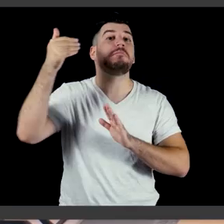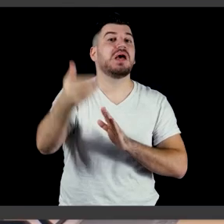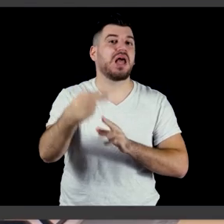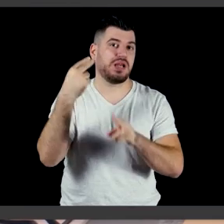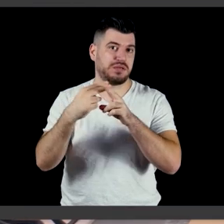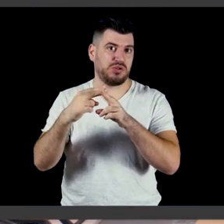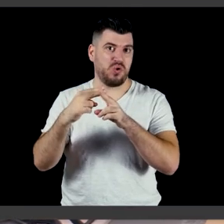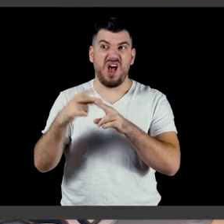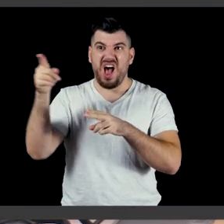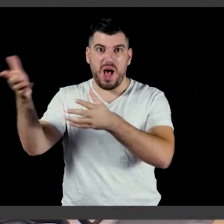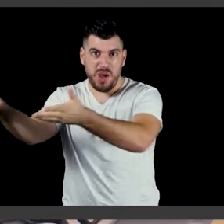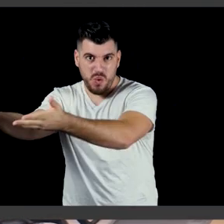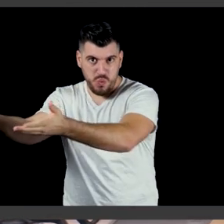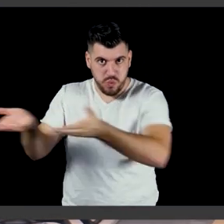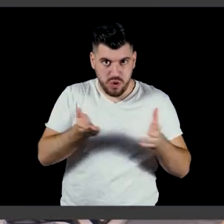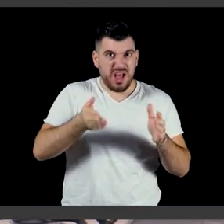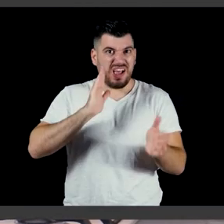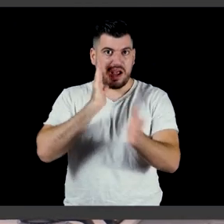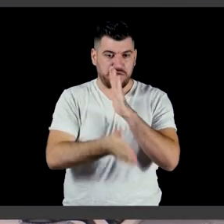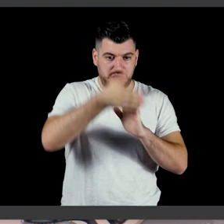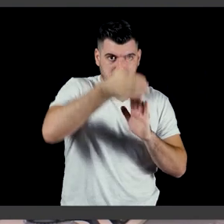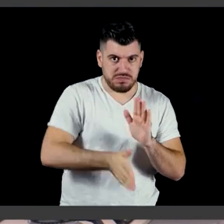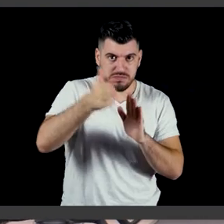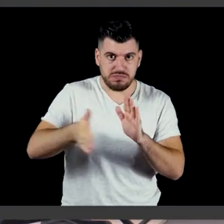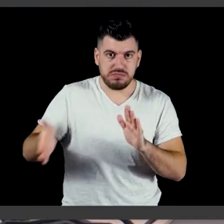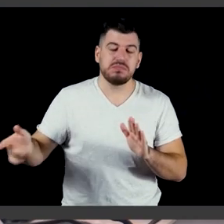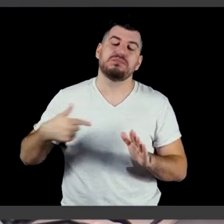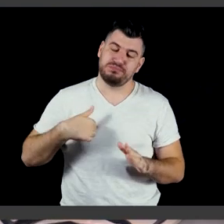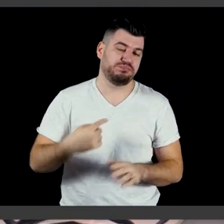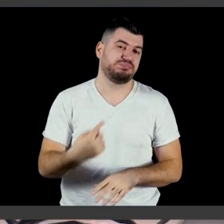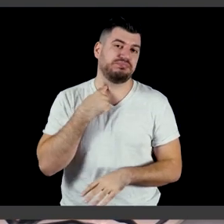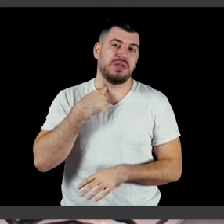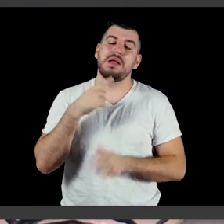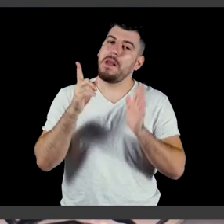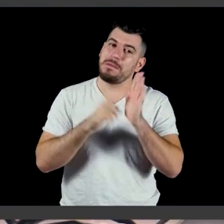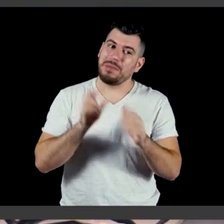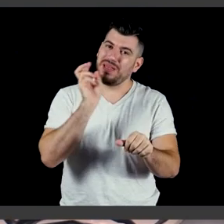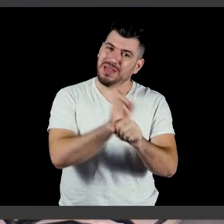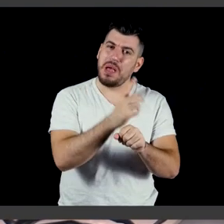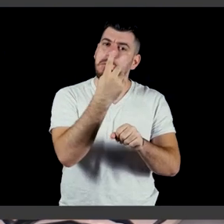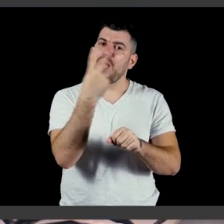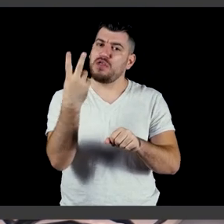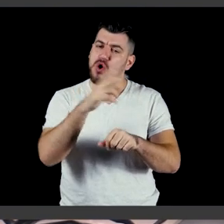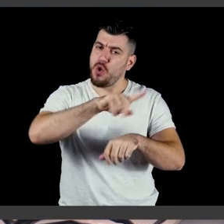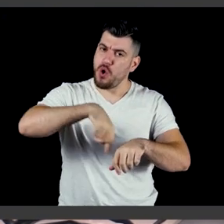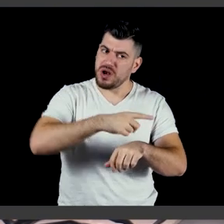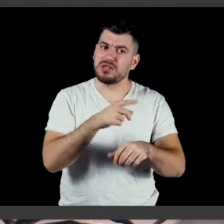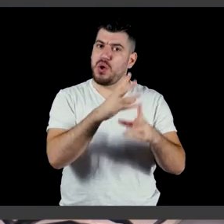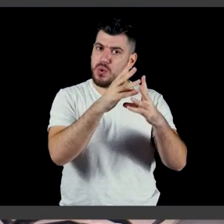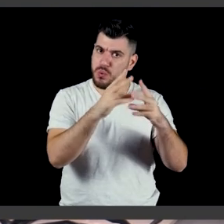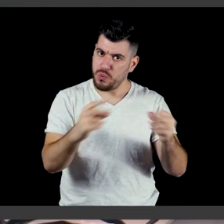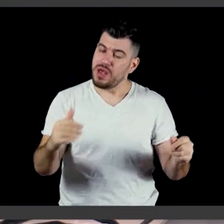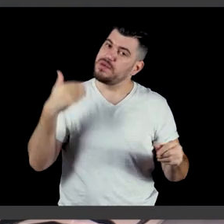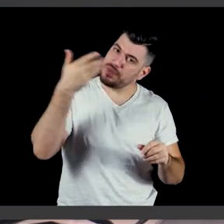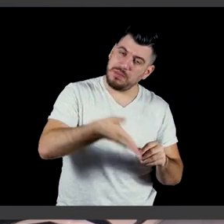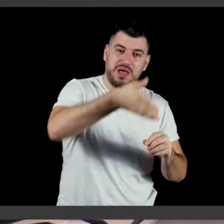Μην κάνετε το λάθος και βάλετε το μουσακά και αρχίζετε να κόβετε κομμάτια. Περιμένετε στην άκρη να κρυώσει τουλάχιστον 1 με 2 ώρες και μετά κόψετε κομμάτια. Αυτό θα κάνω και εγώ.